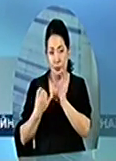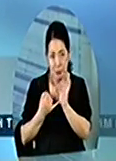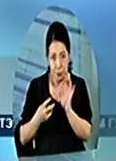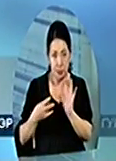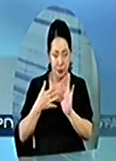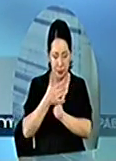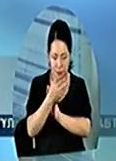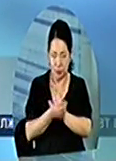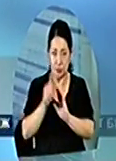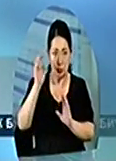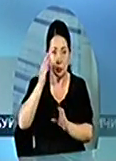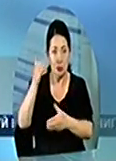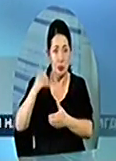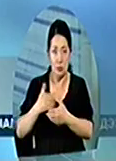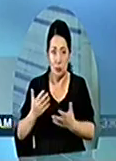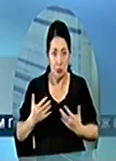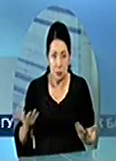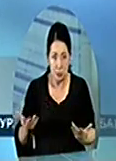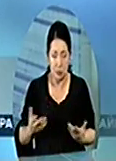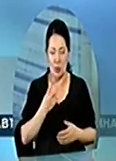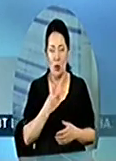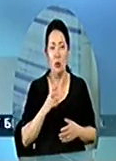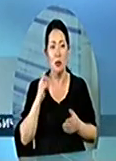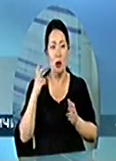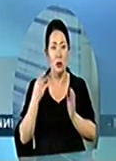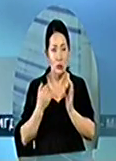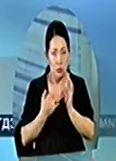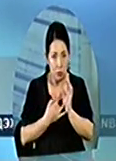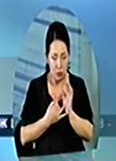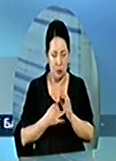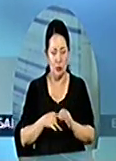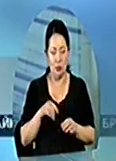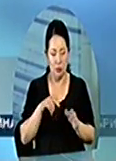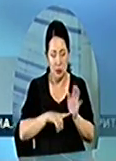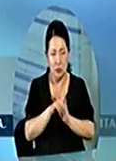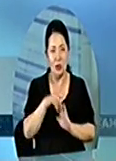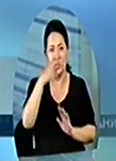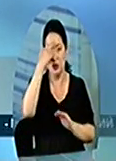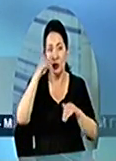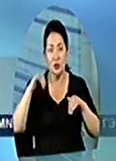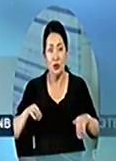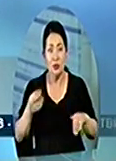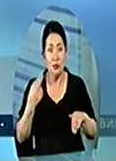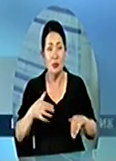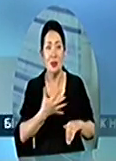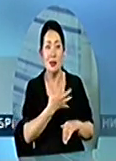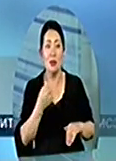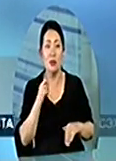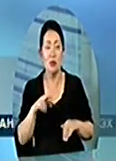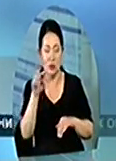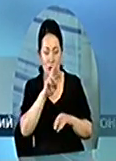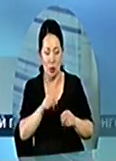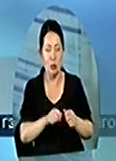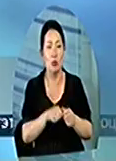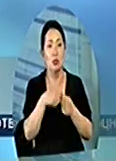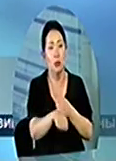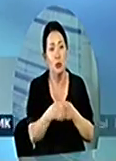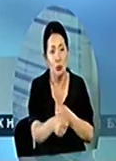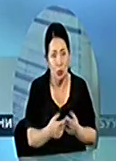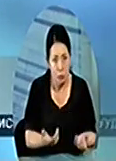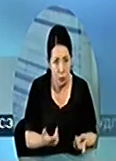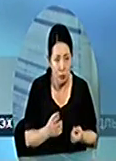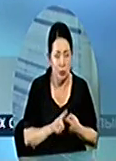бол 2017 оноос ахвалаад бид нар Чингис бондын 500 сая одоо долларын иргэн төлөлт гэхмэтчлэн одоо томоохон